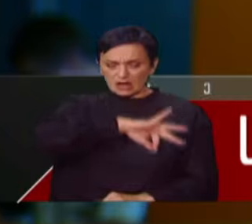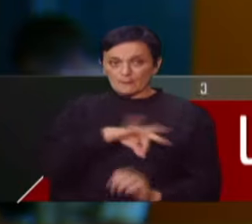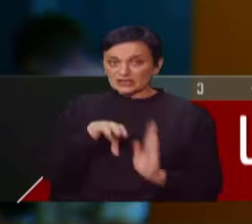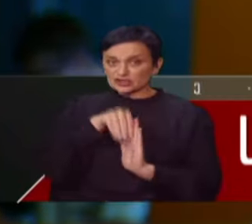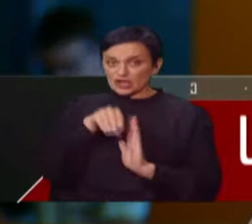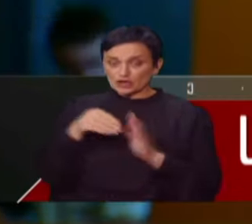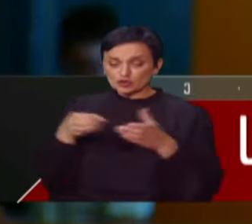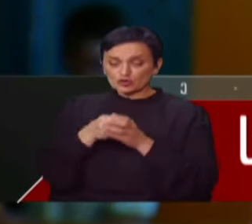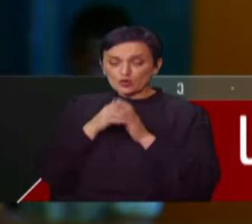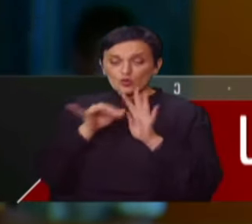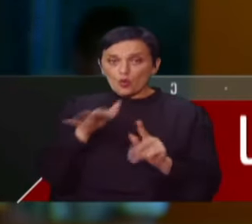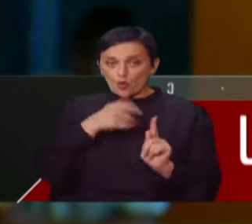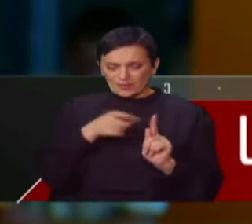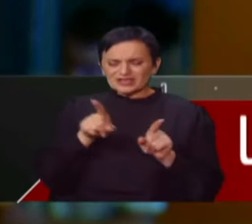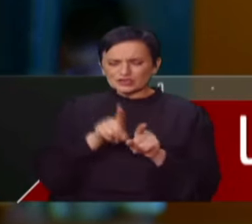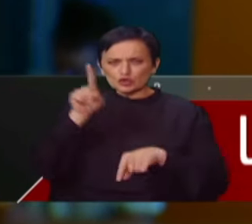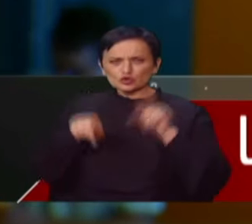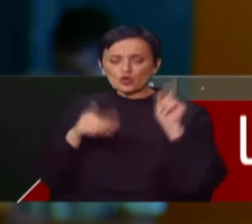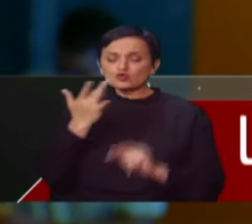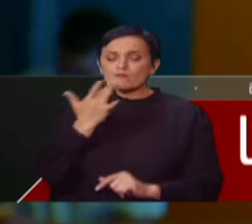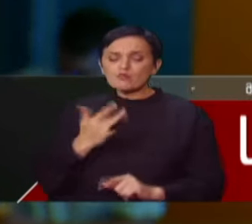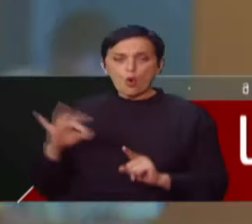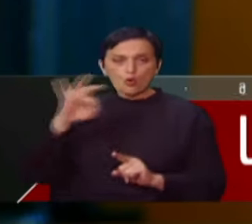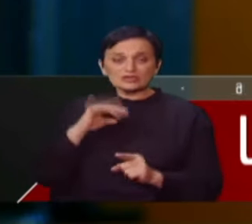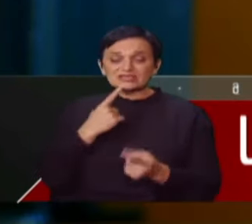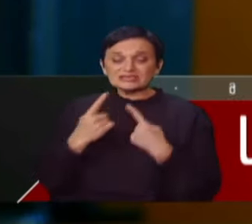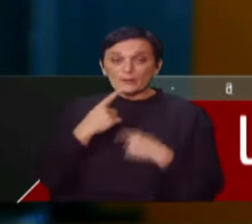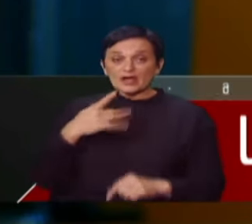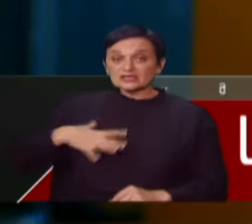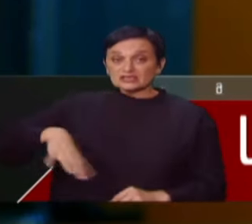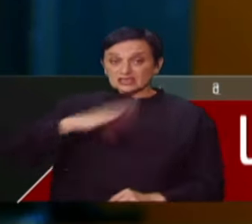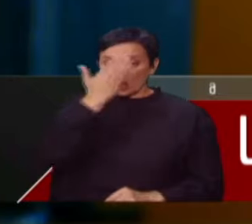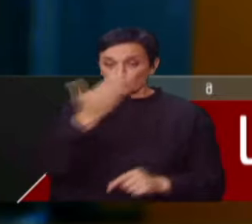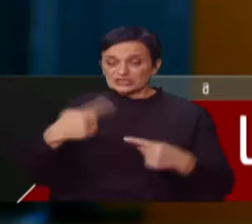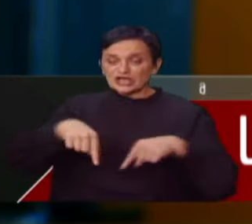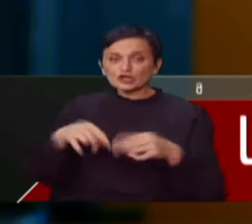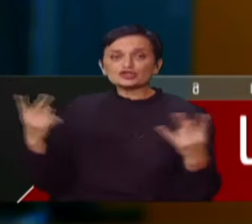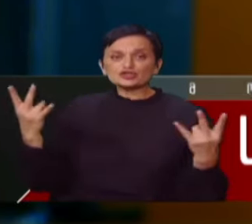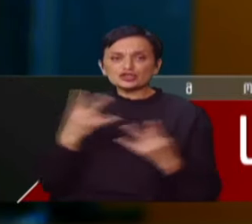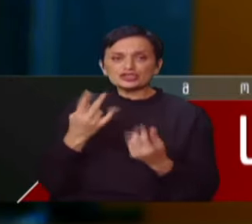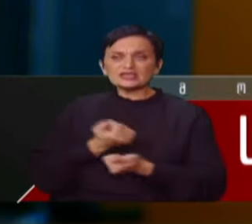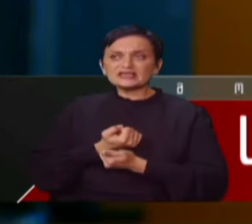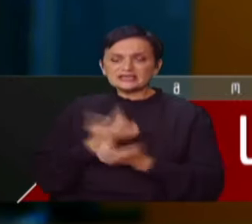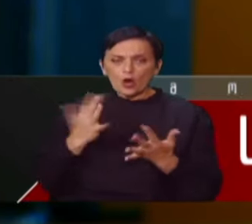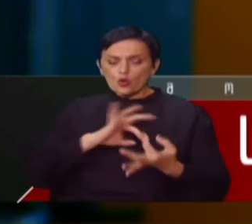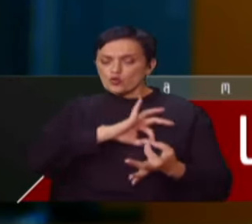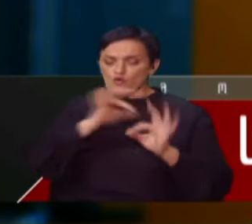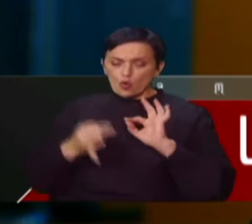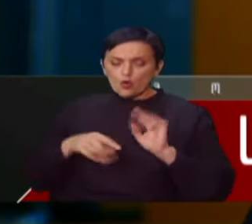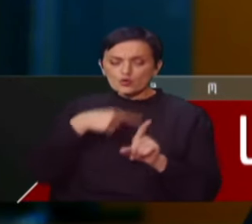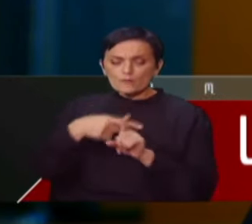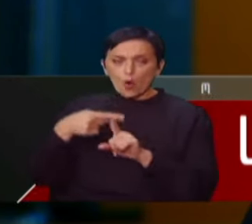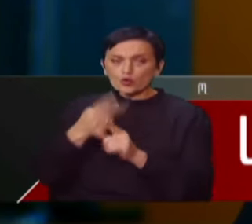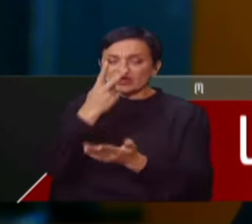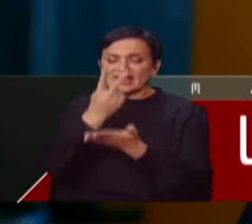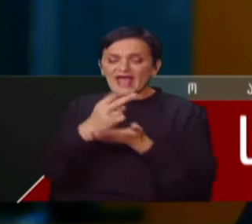საარჩევნო კამპანიის ცოლობს და ისედაც ზოგადად პოლიტიკაზე საუბრისას. საქართველოს საზოგადოებას ჭირდება ნათელი, კონკრეტული და პოზიტიური